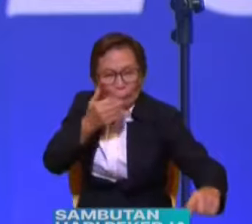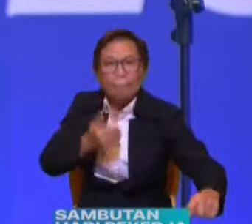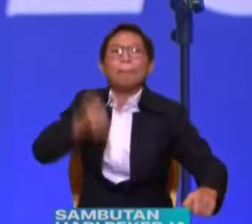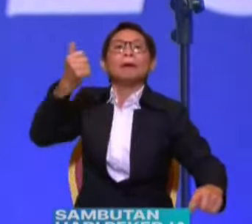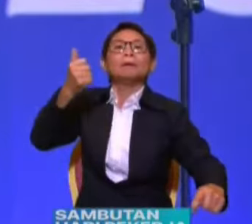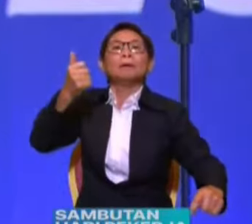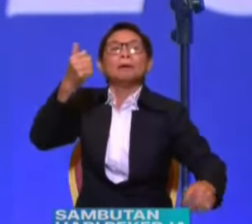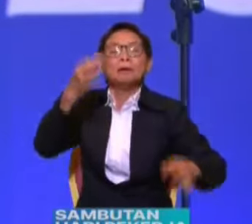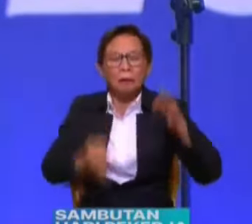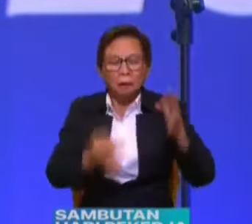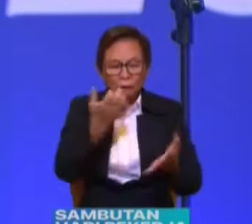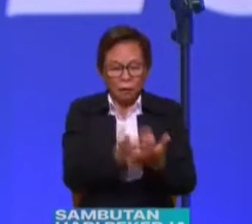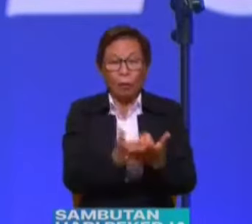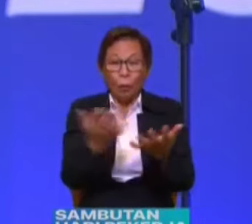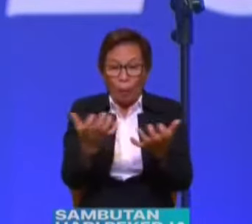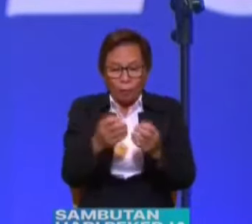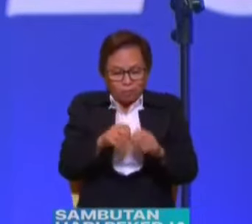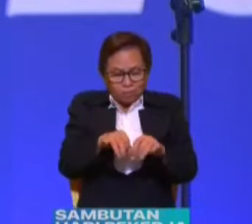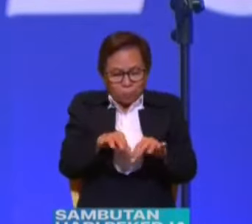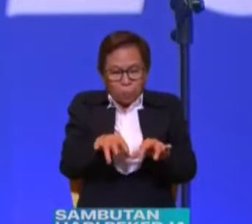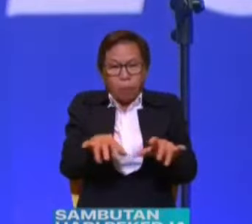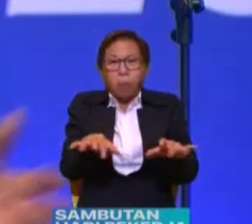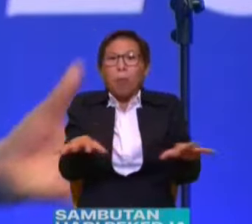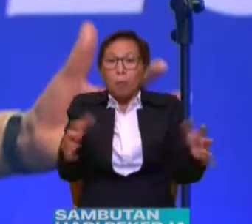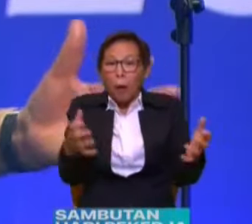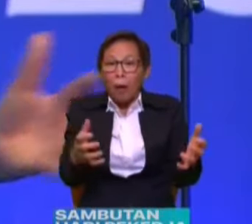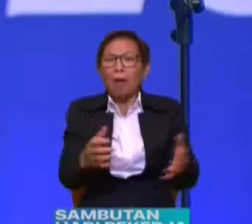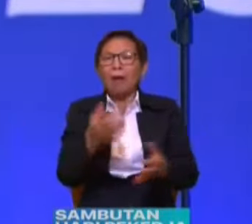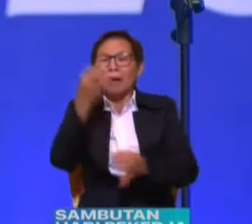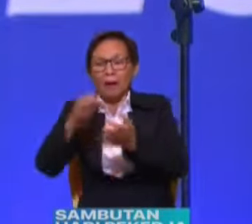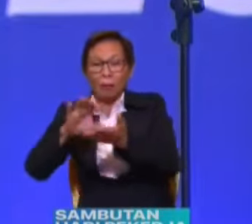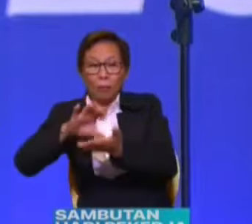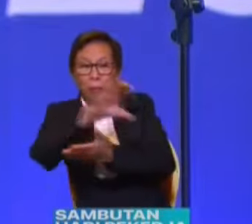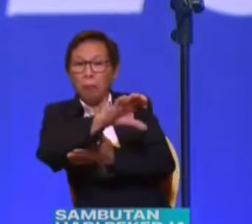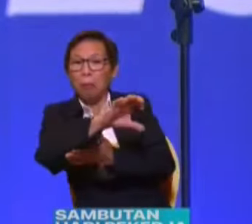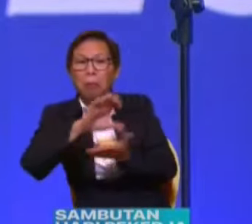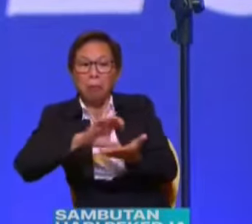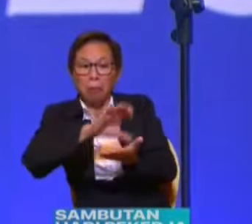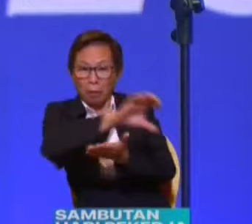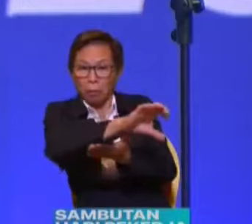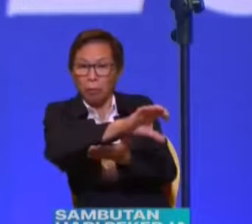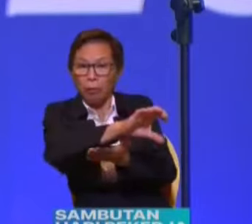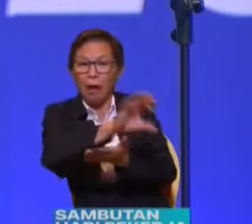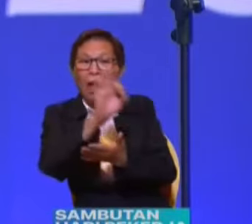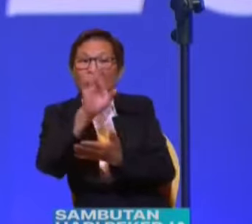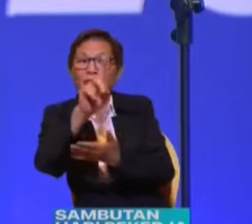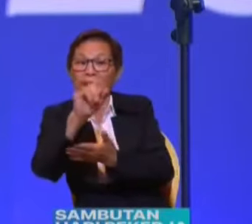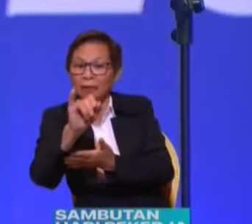Kalau ekonomi itu tidak berkembang, kalau pelaburan tidak dapat